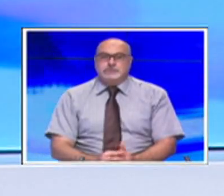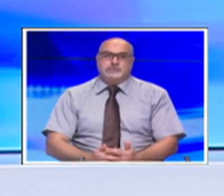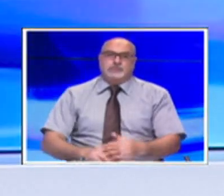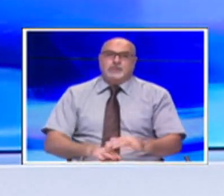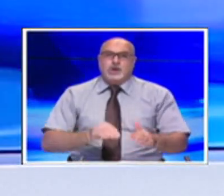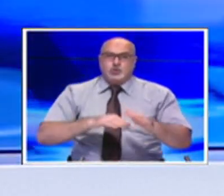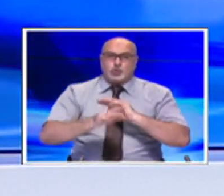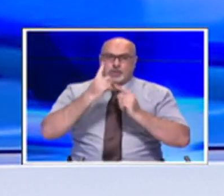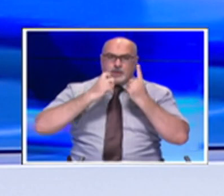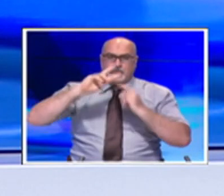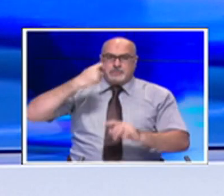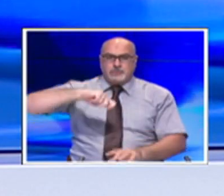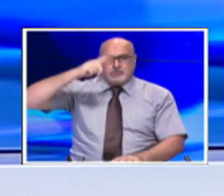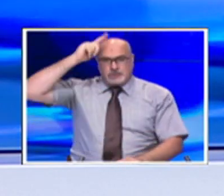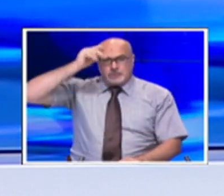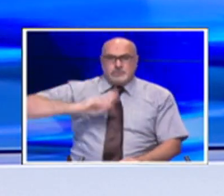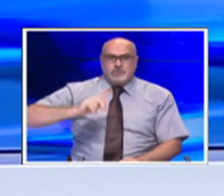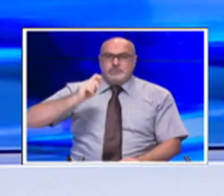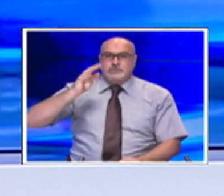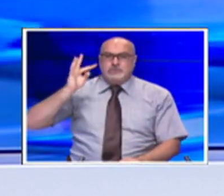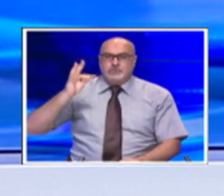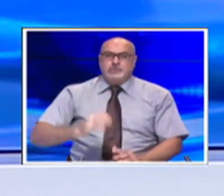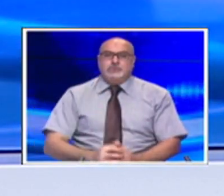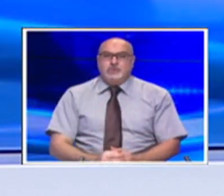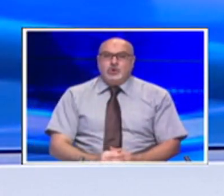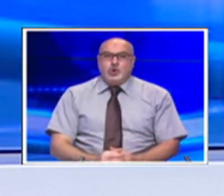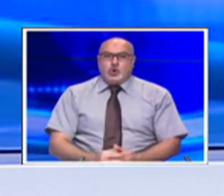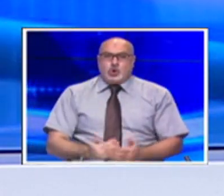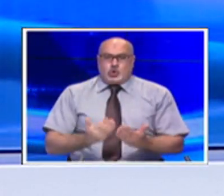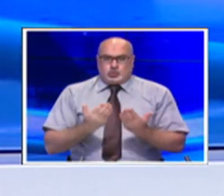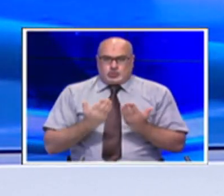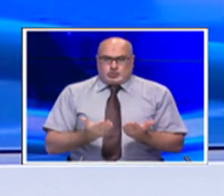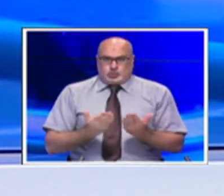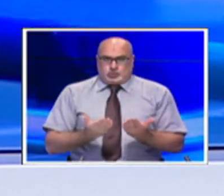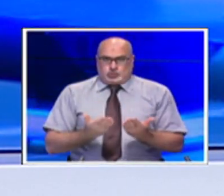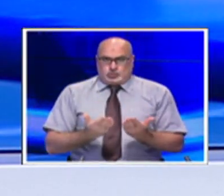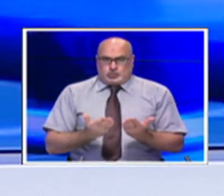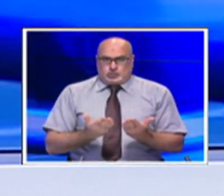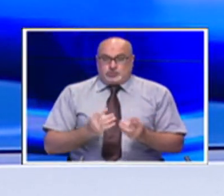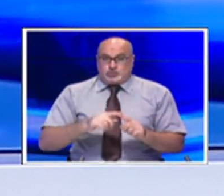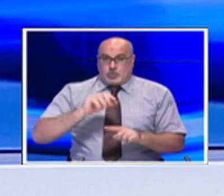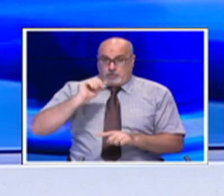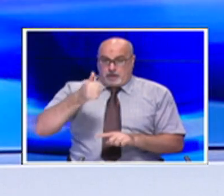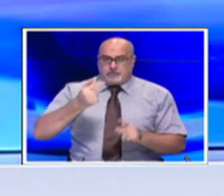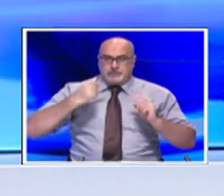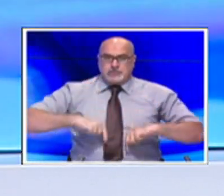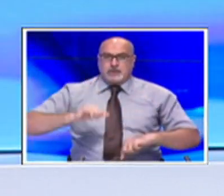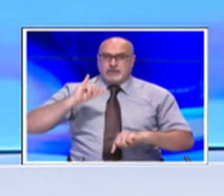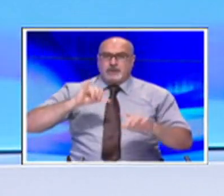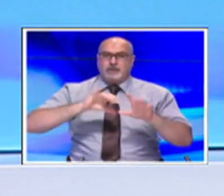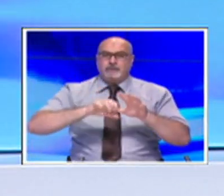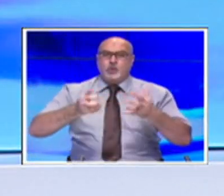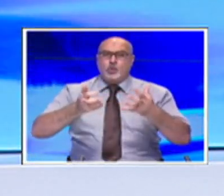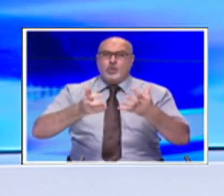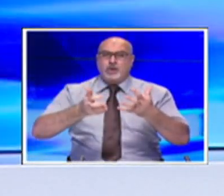تحت إشراف رئيس الجمهورية السيد عبد المجيد تبون تنظم اليوم وغدا وزارة الداخلية